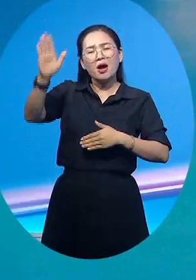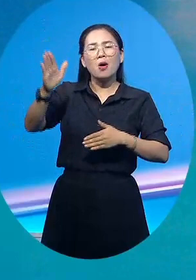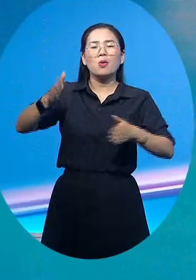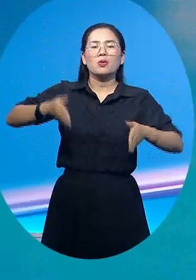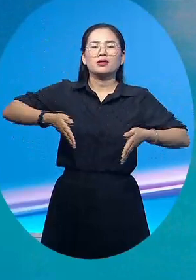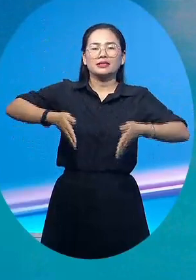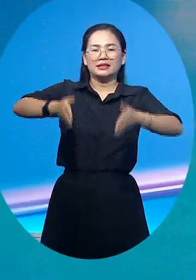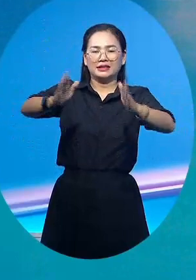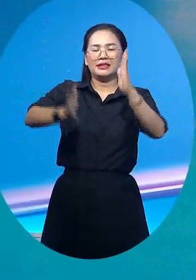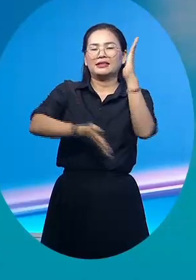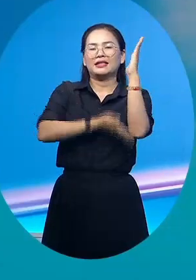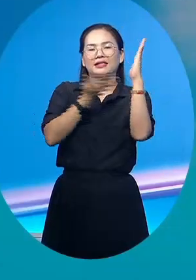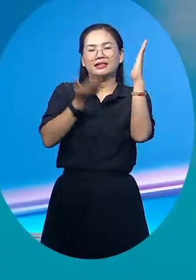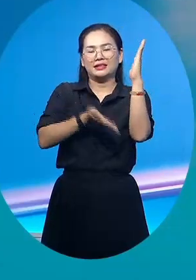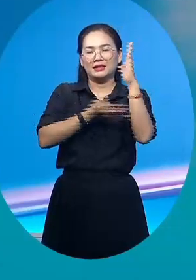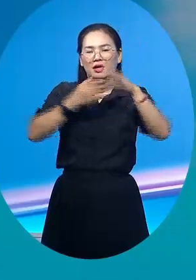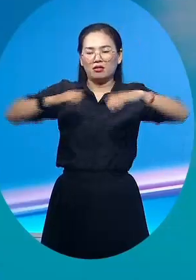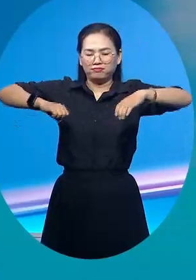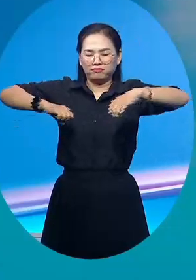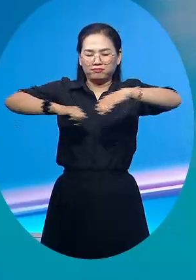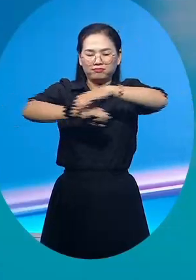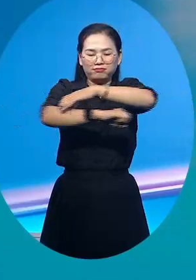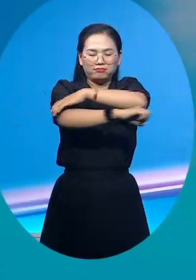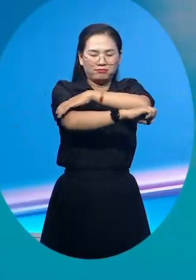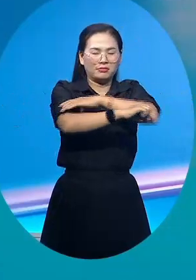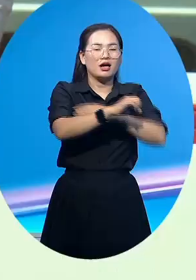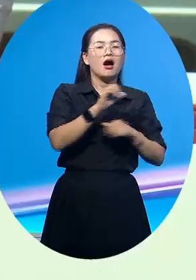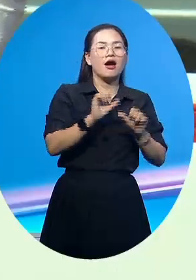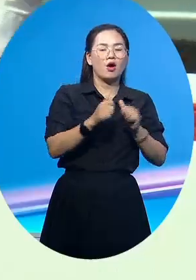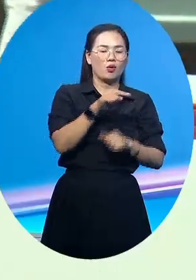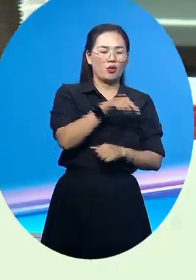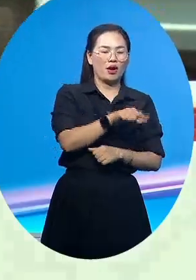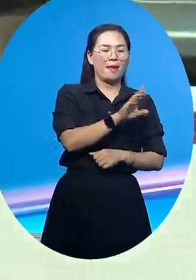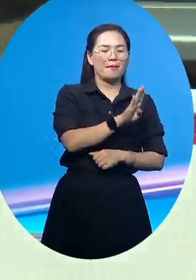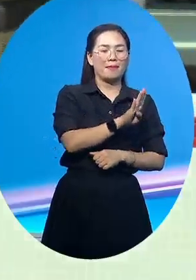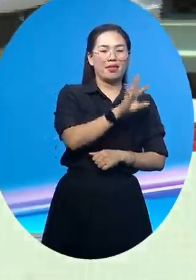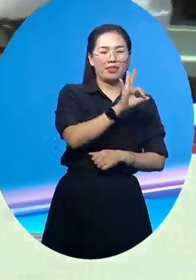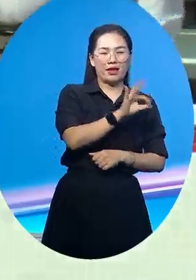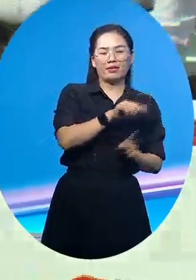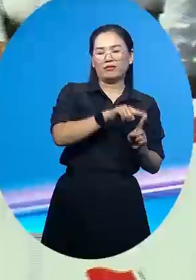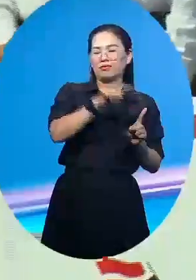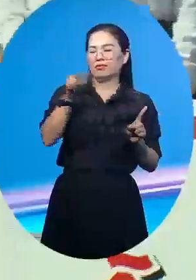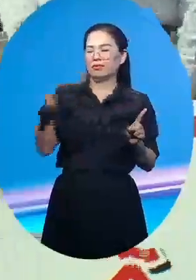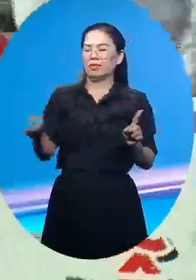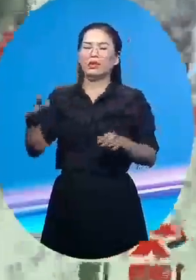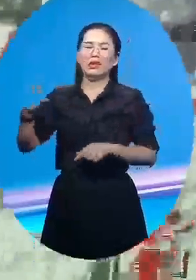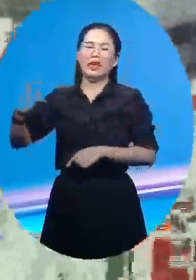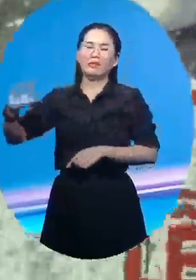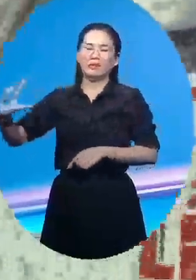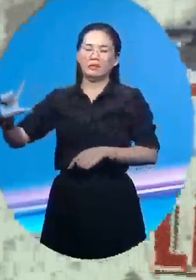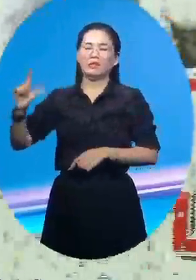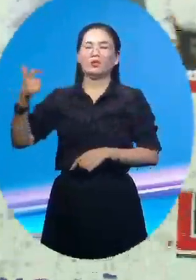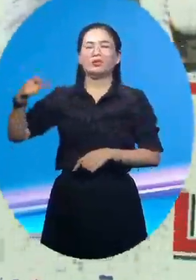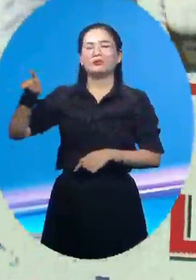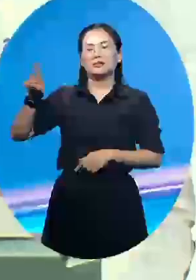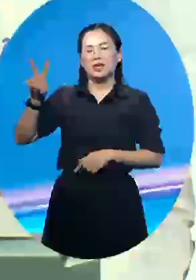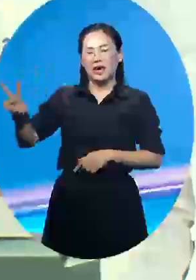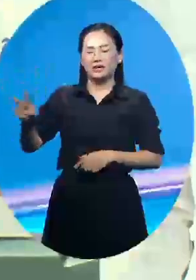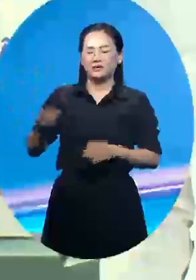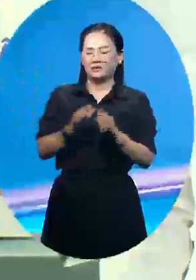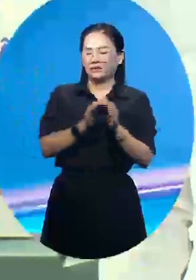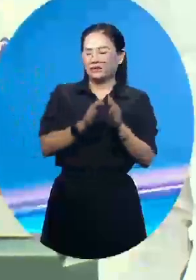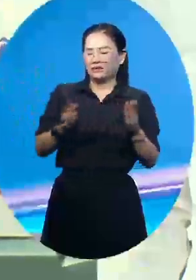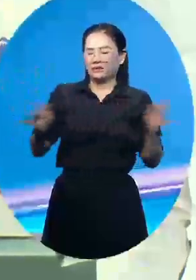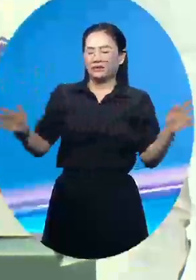tàu điện ngầm số 2 thành phố Hồ Chí Minh Bến Thành Tham Lương dự án Metro số 2 có tổng chiều dài hơn